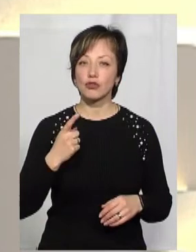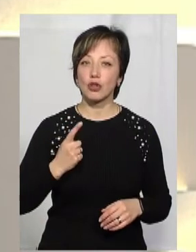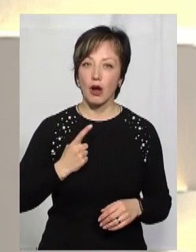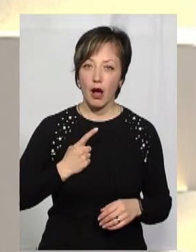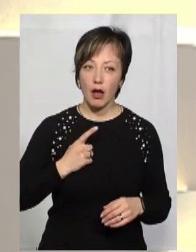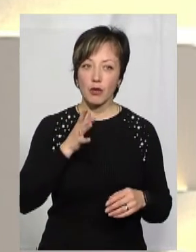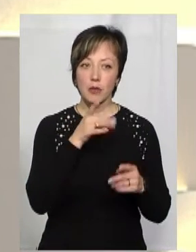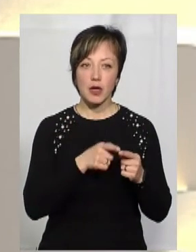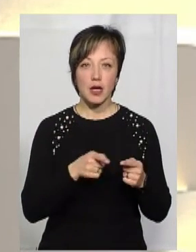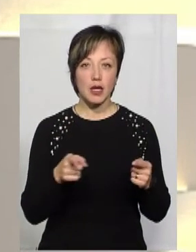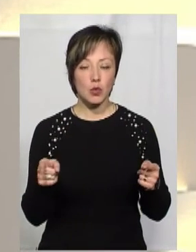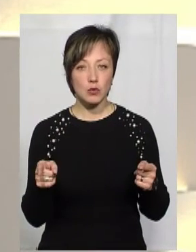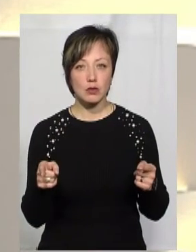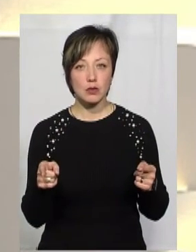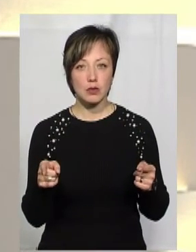період часу